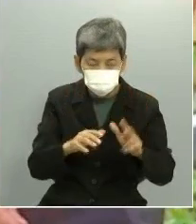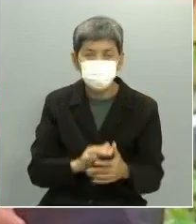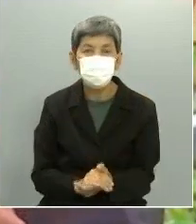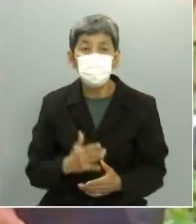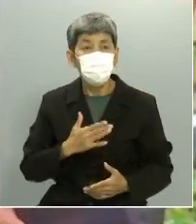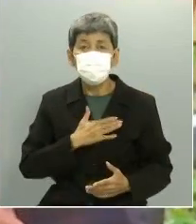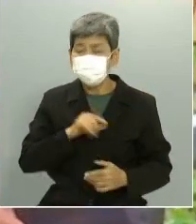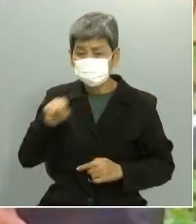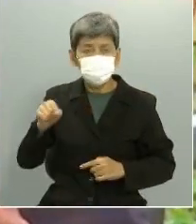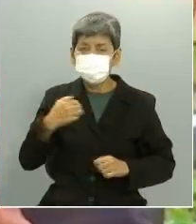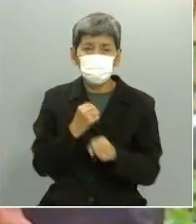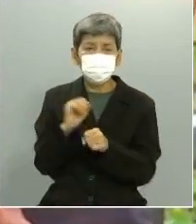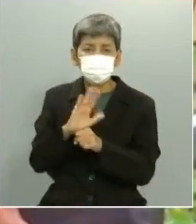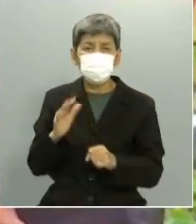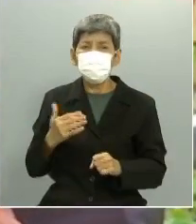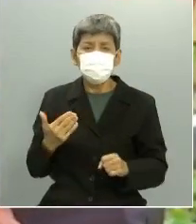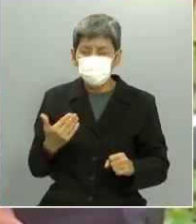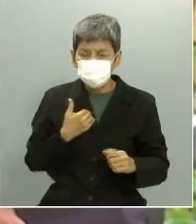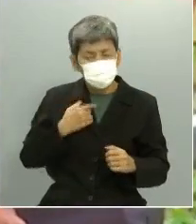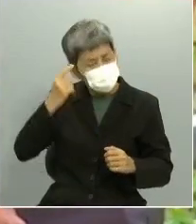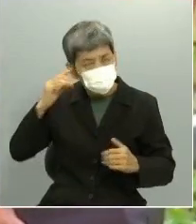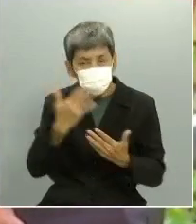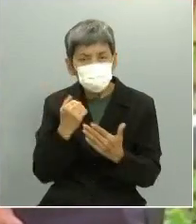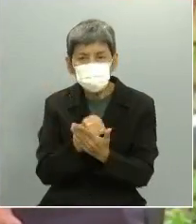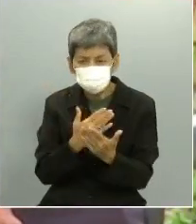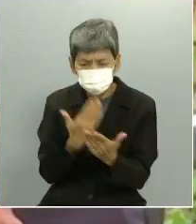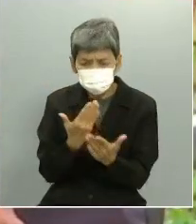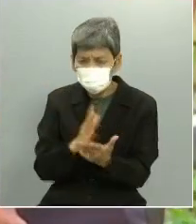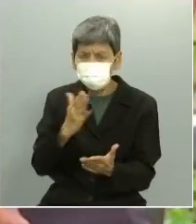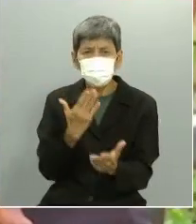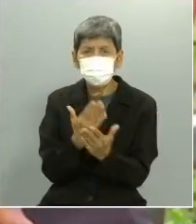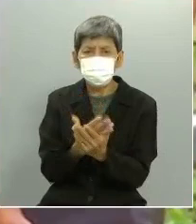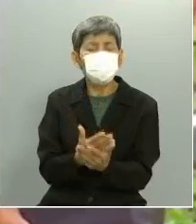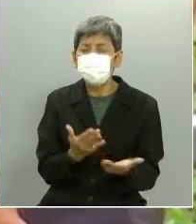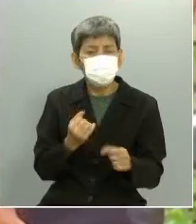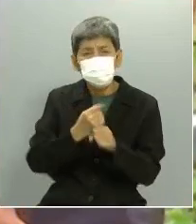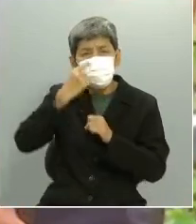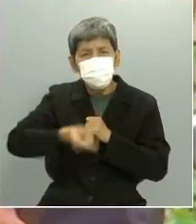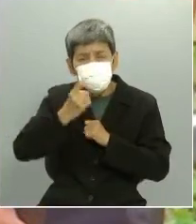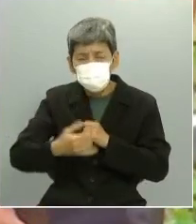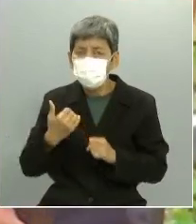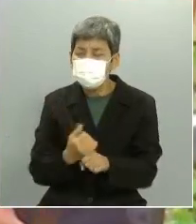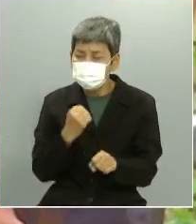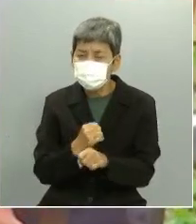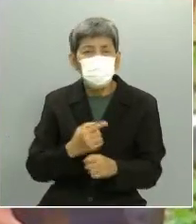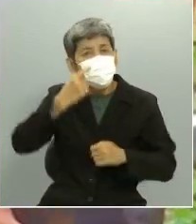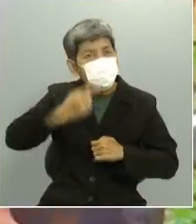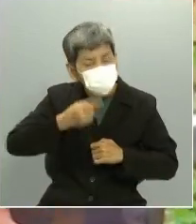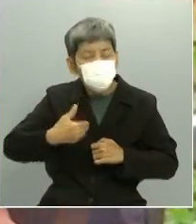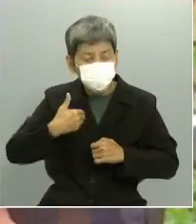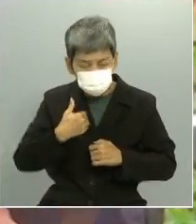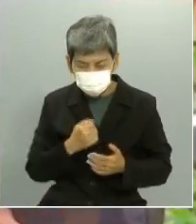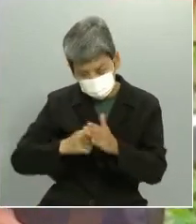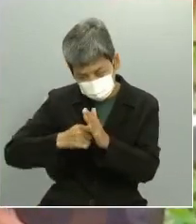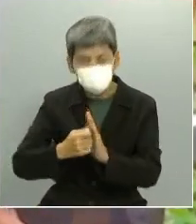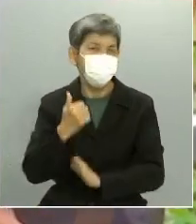ผมไม่ต้องสั่งการเลยอ่ะเพราะนี่คือเปลี่ยนมิติแล้วก็ไม่ได้ใช้ตังค์อะไรเพราะว่ามันก็เงินที่ต้องซ่อมอยู่แล้วแค่ได้เวลาคืนมาเวลาที่ซ่อมได้เร็